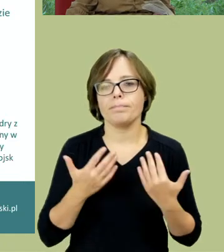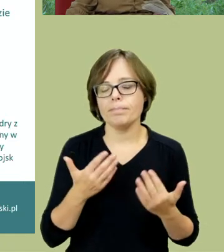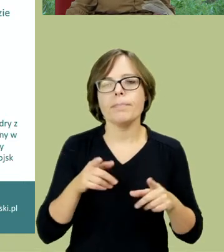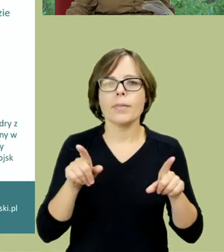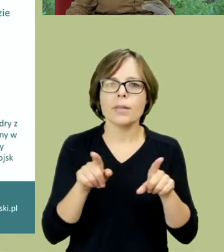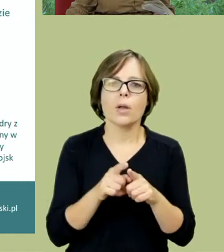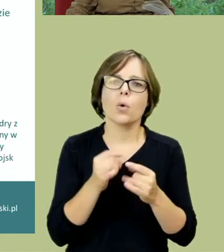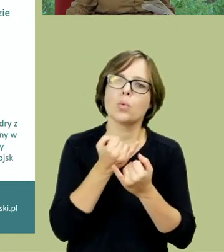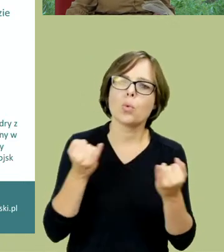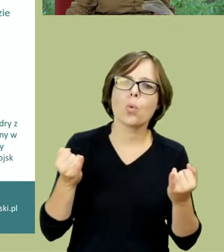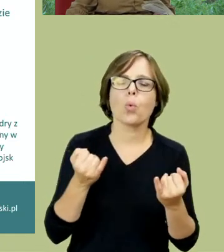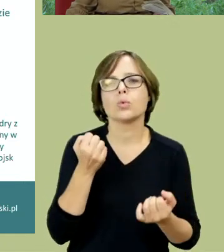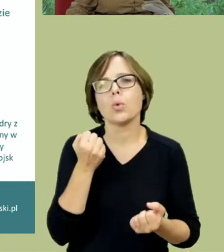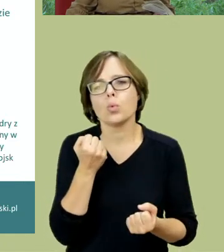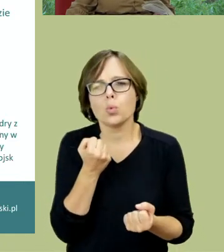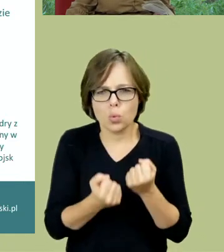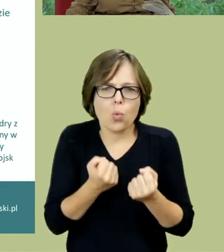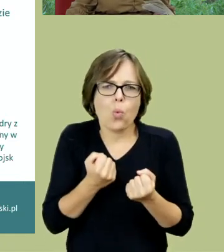trudnych